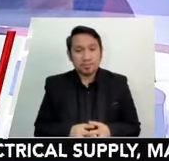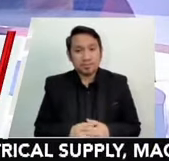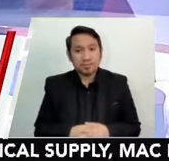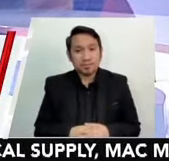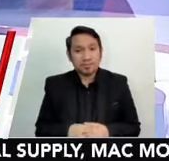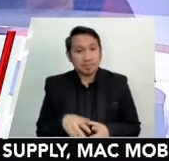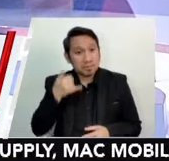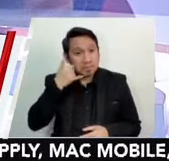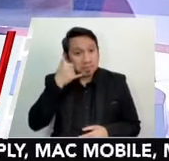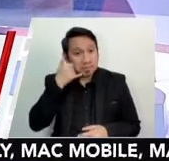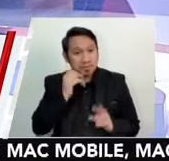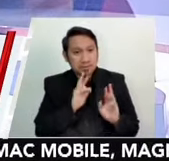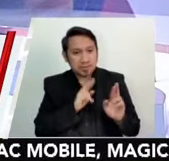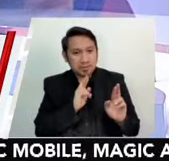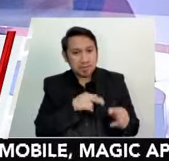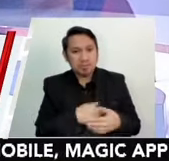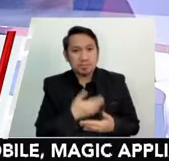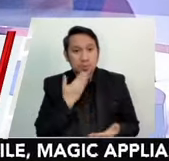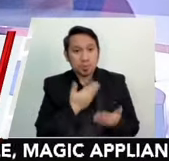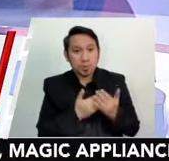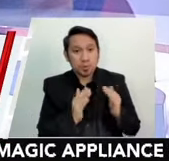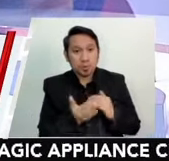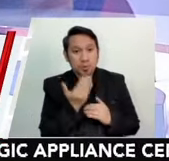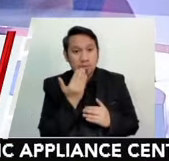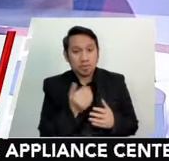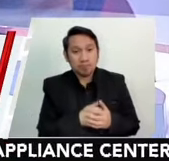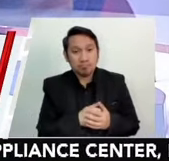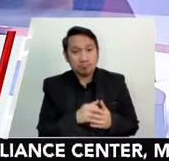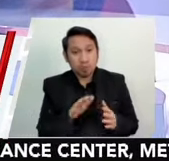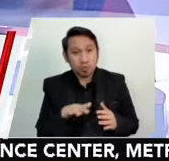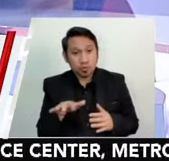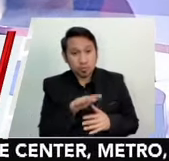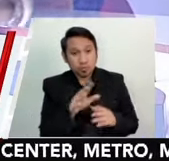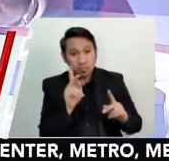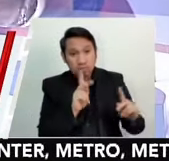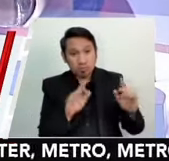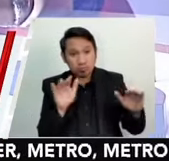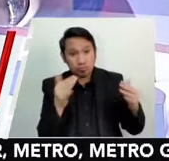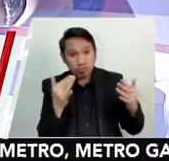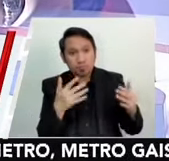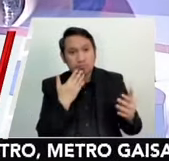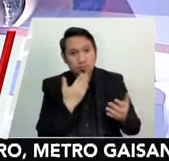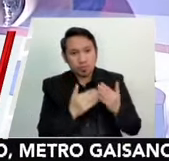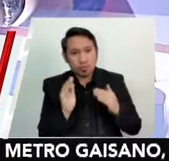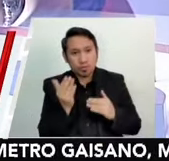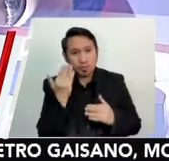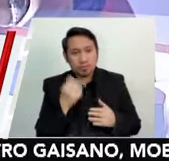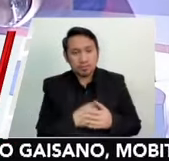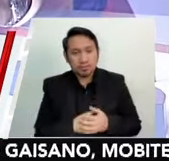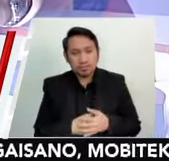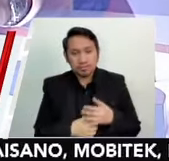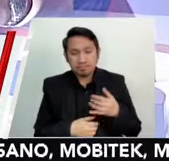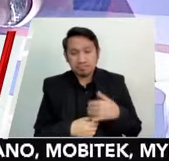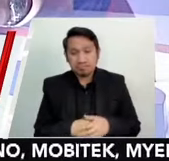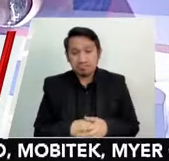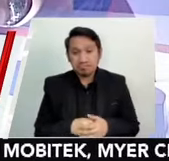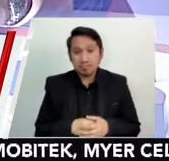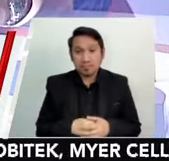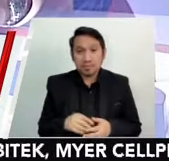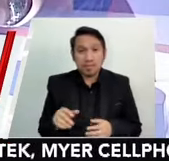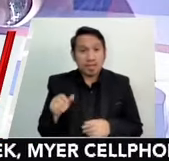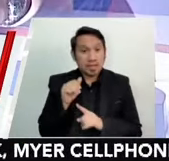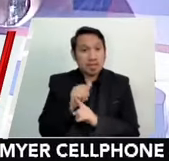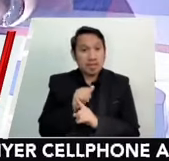Magandang umaga po, Sir Egan, at siyempre sa ating mga taga-subaybay, magandang umaga po sa lahat. April 30, last